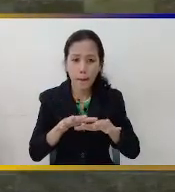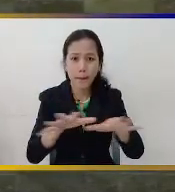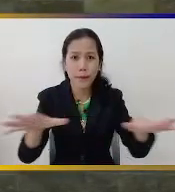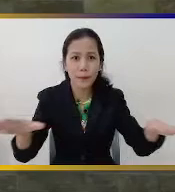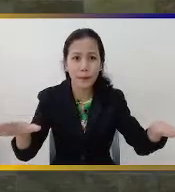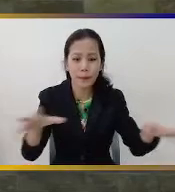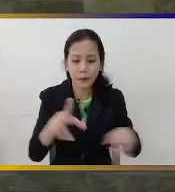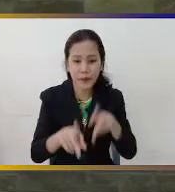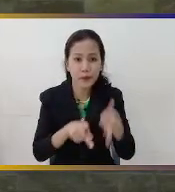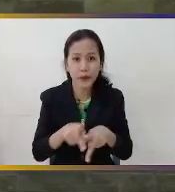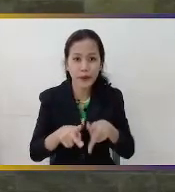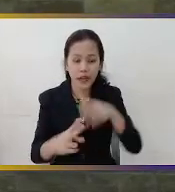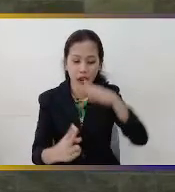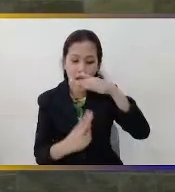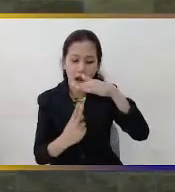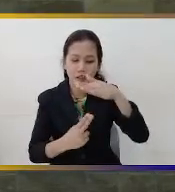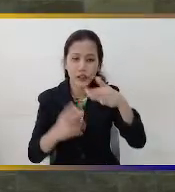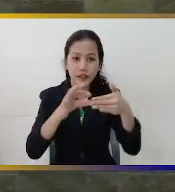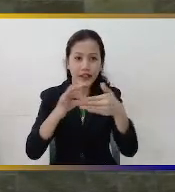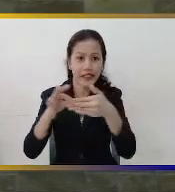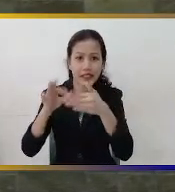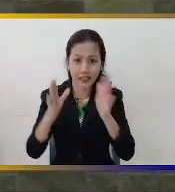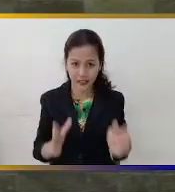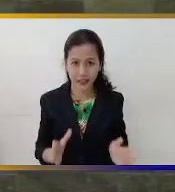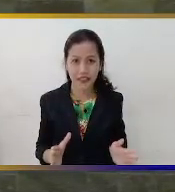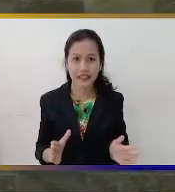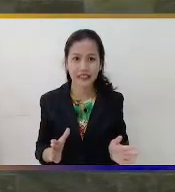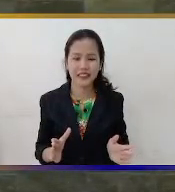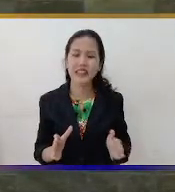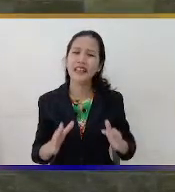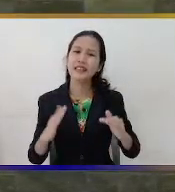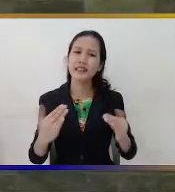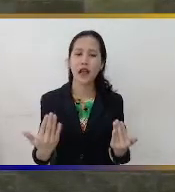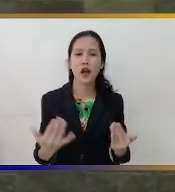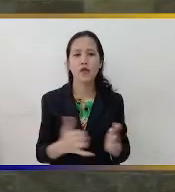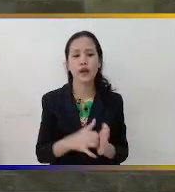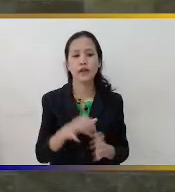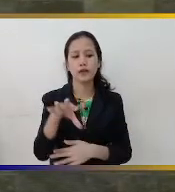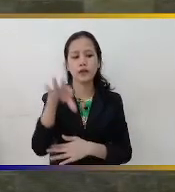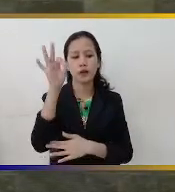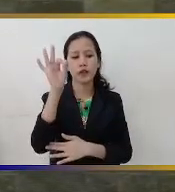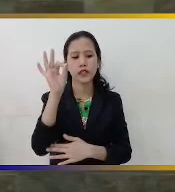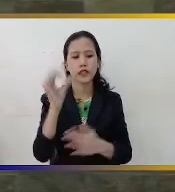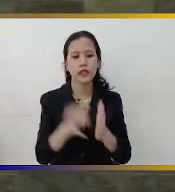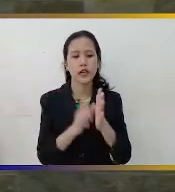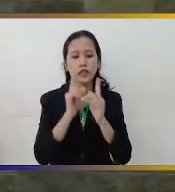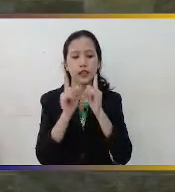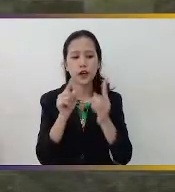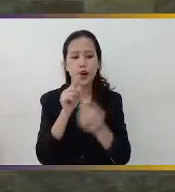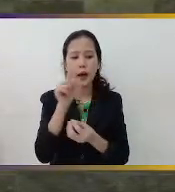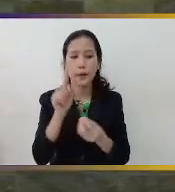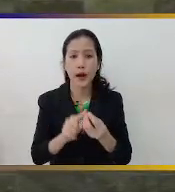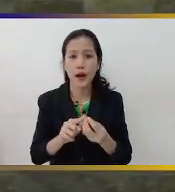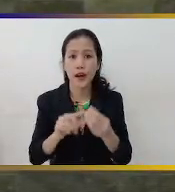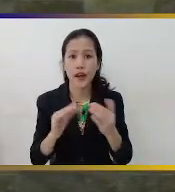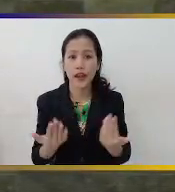yung idinil po dito na makikita po natin in the Book of Micah. Now, punta po tayo sa outline. Alright? The outline of